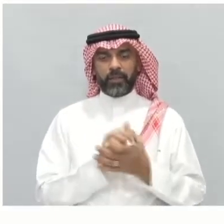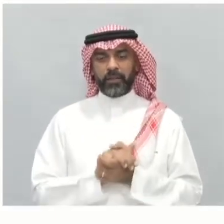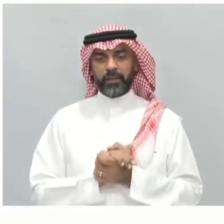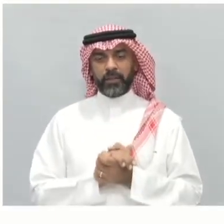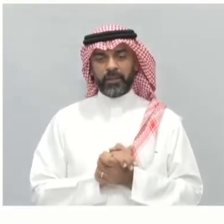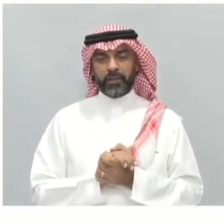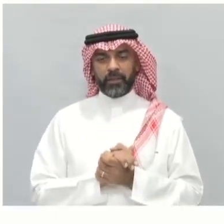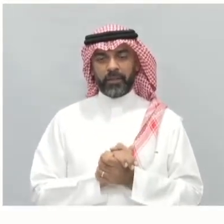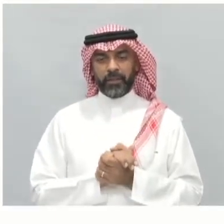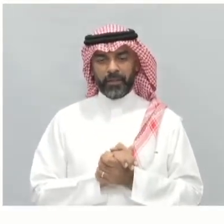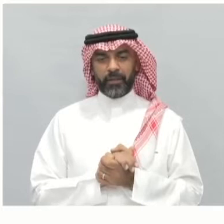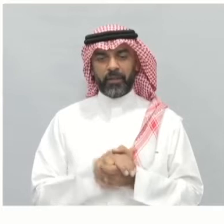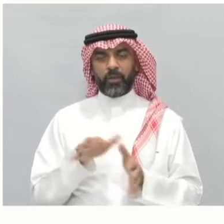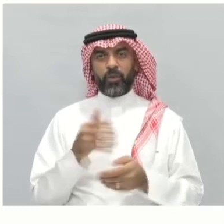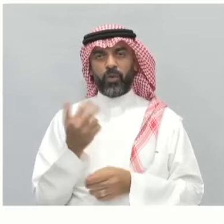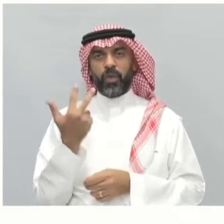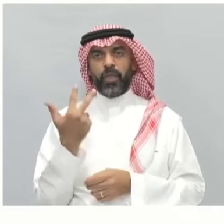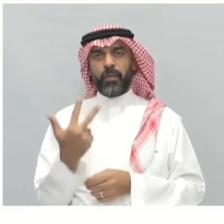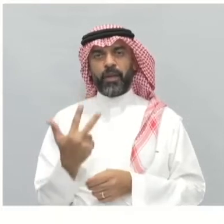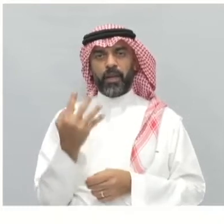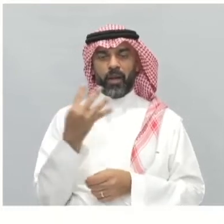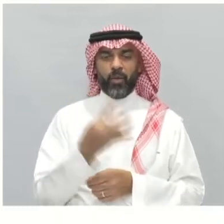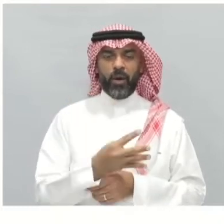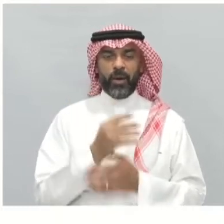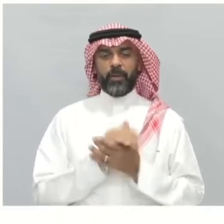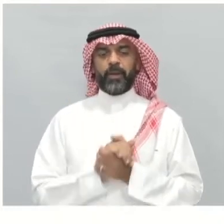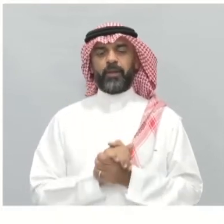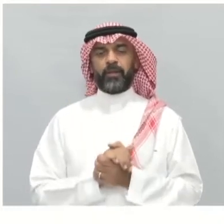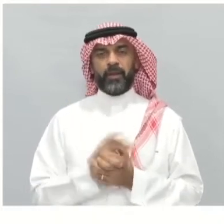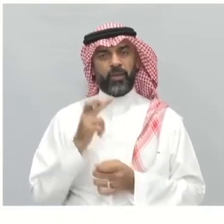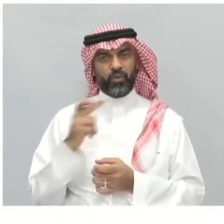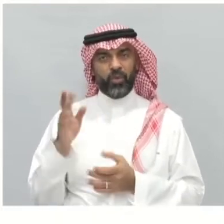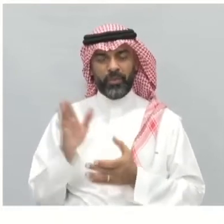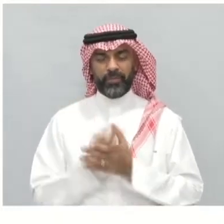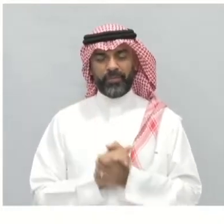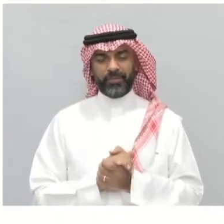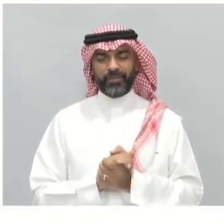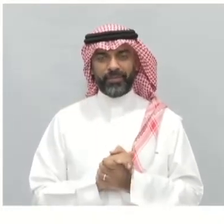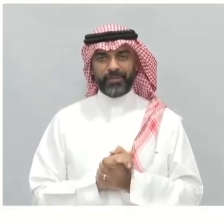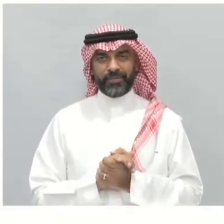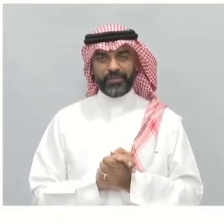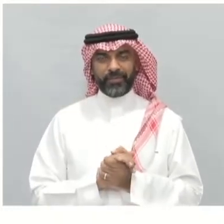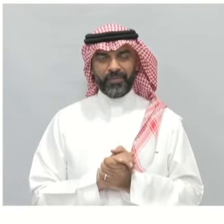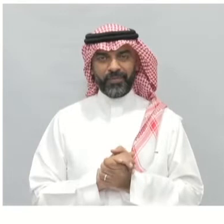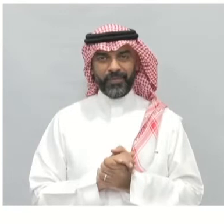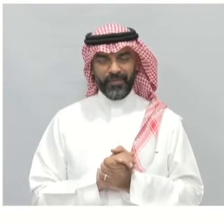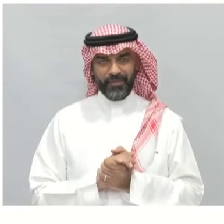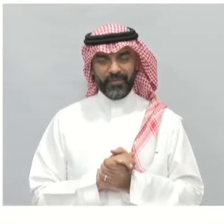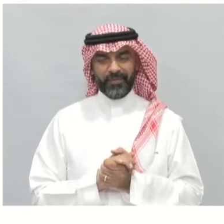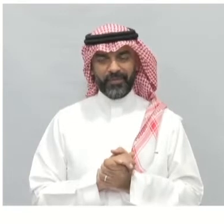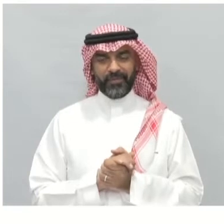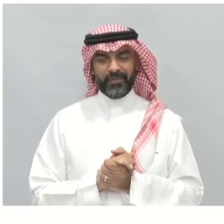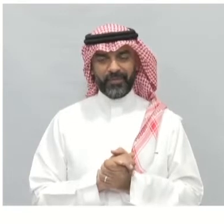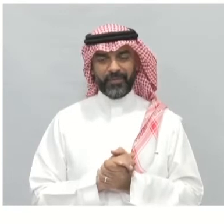زائد 16 يصبح الناتج 84 ماذا يعبر عن الناتج